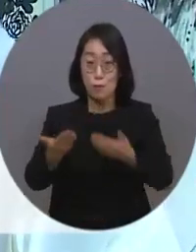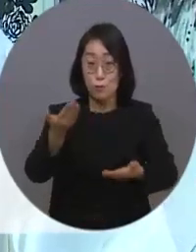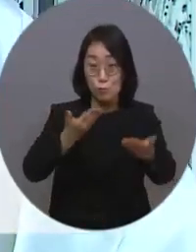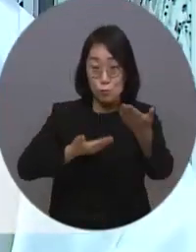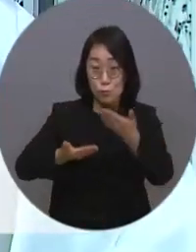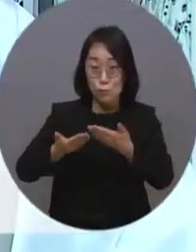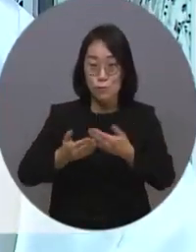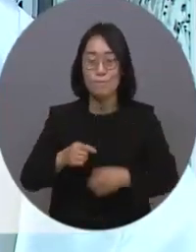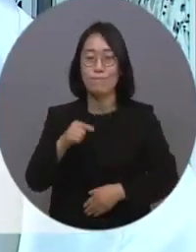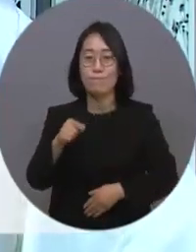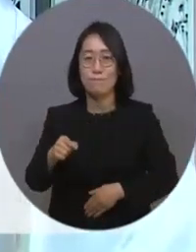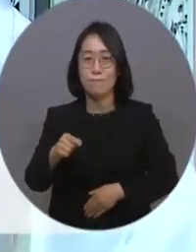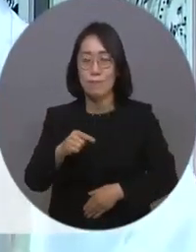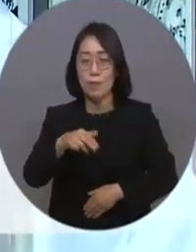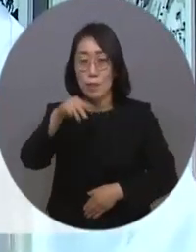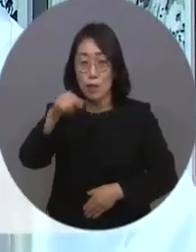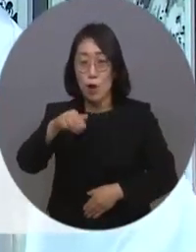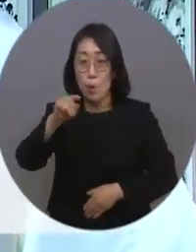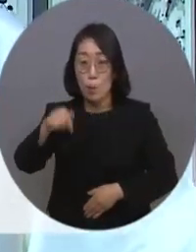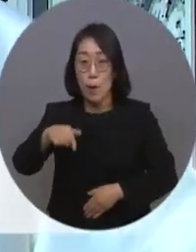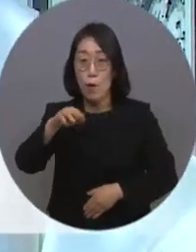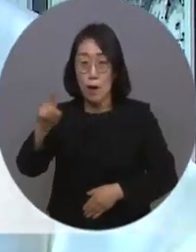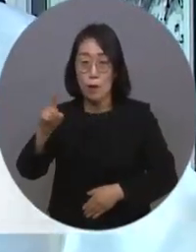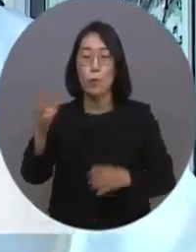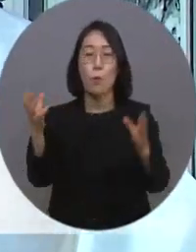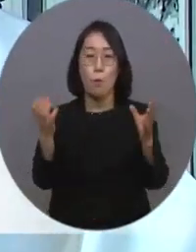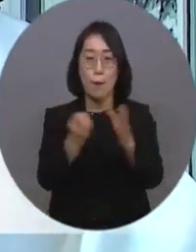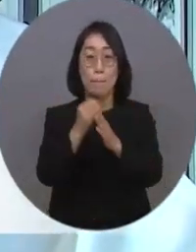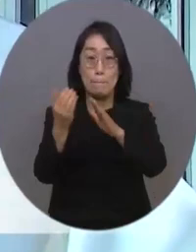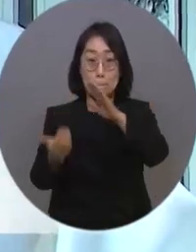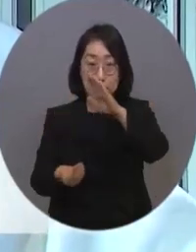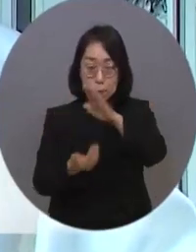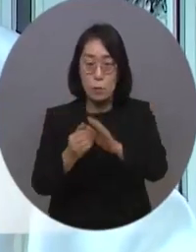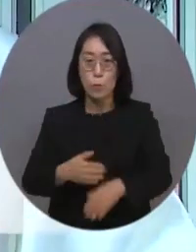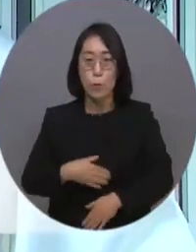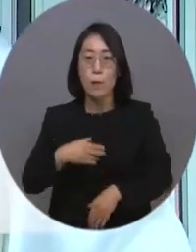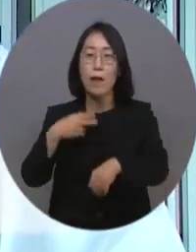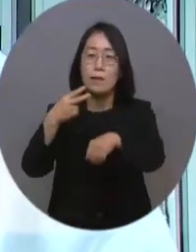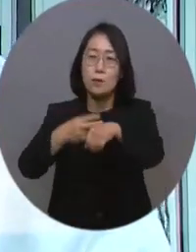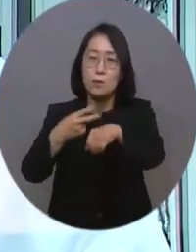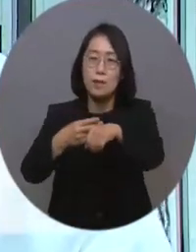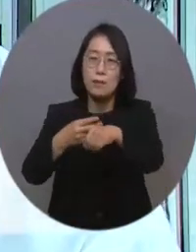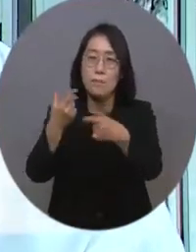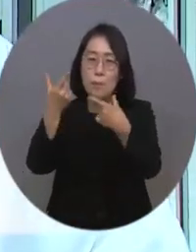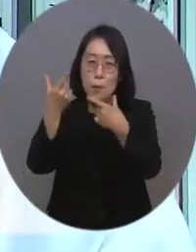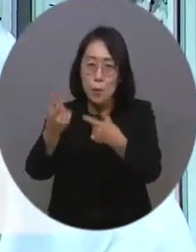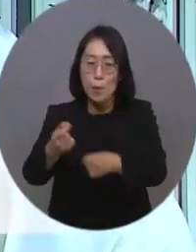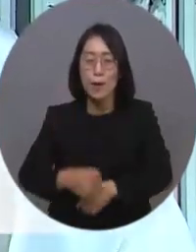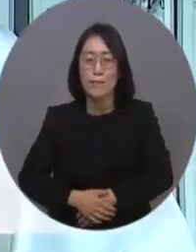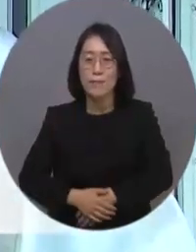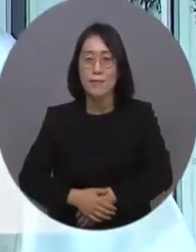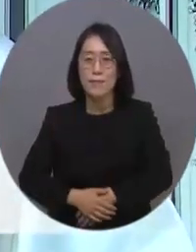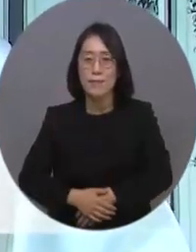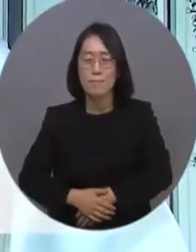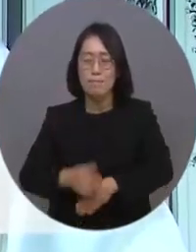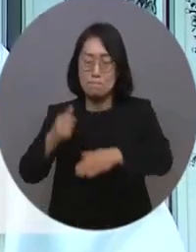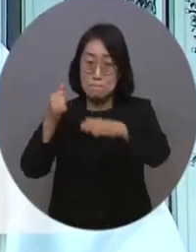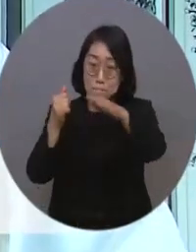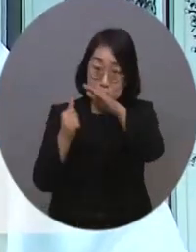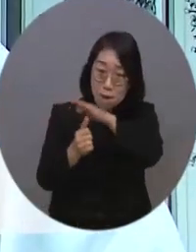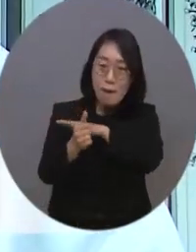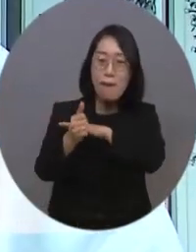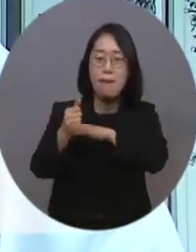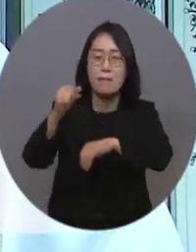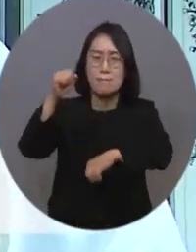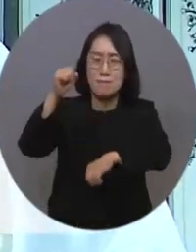남아서 적백가도 완창하고 명창이 되고 금우의 선생님처럼 우리 금양자